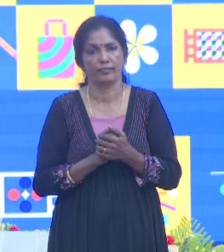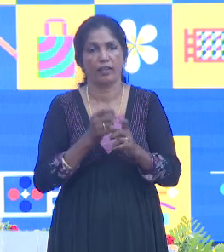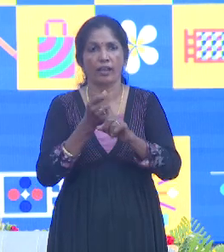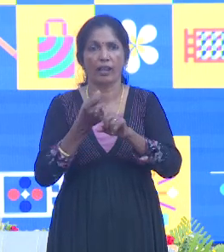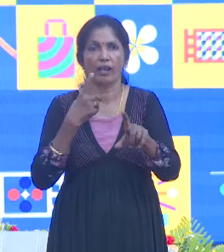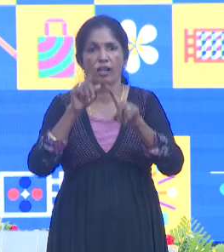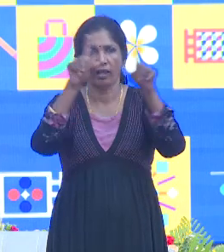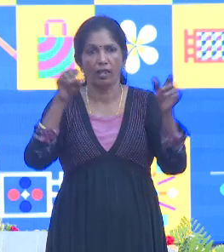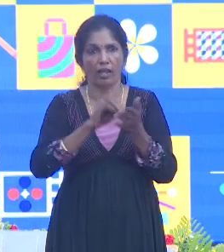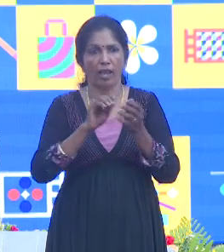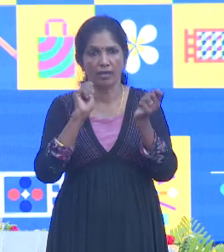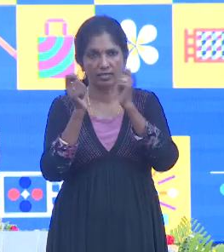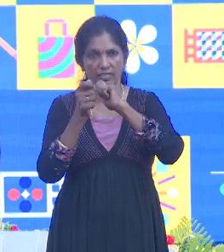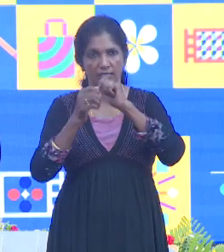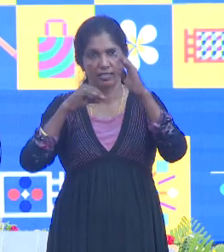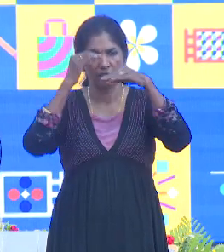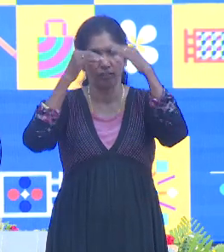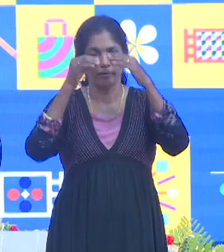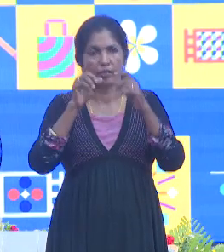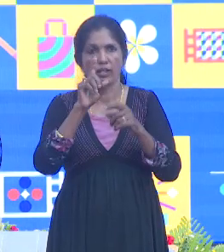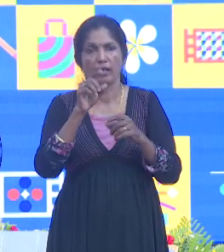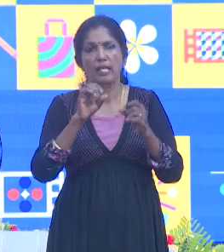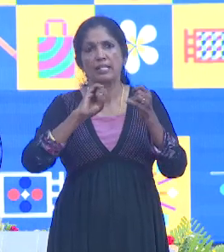കേരള ഭൂപരിഷ്കരണ നിയമത്തിൻ്റെ സെക്ഷൻ 72